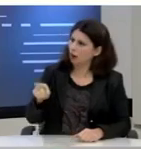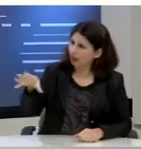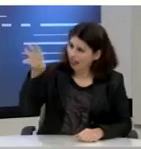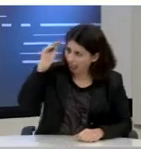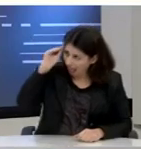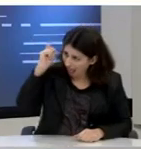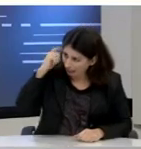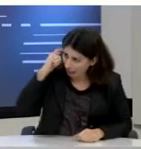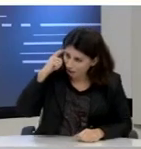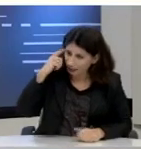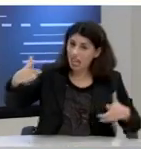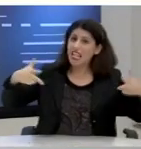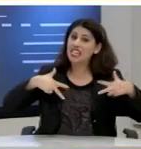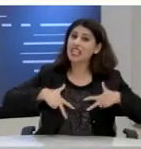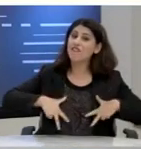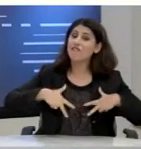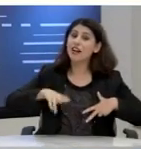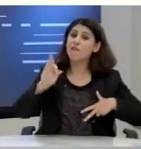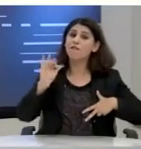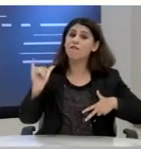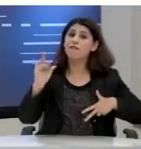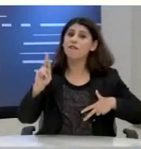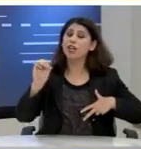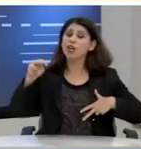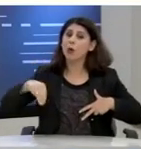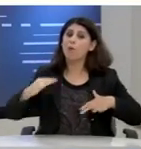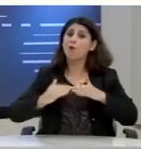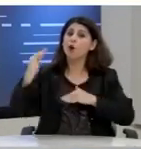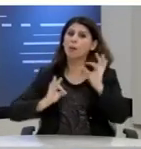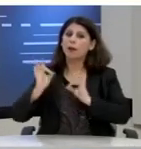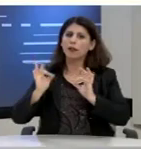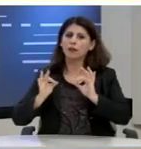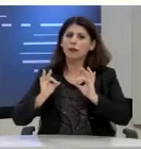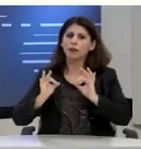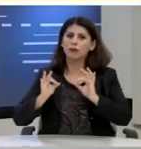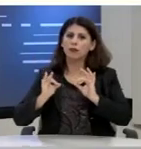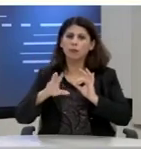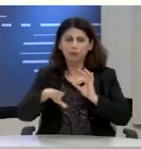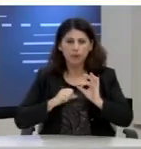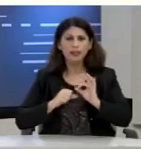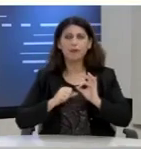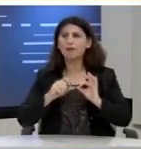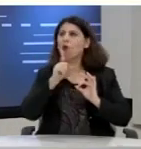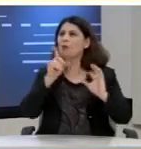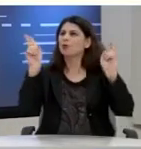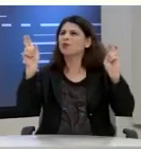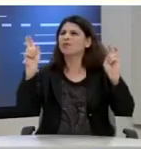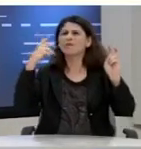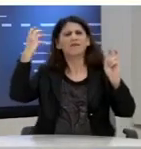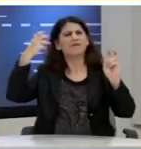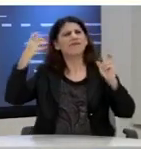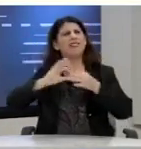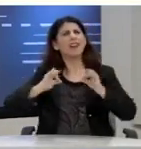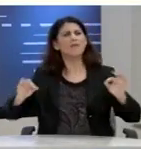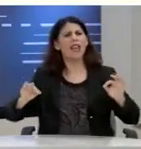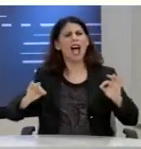ότι η κυβέρνηση της Φύρομ, Βόρεια Μακεδονία, πήρε γουρούνι στο σακούλι? Δηλαδή τι, τους βάλαμε και